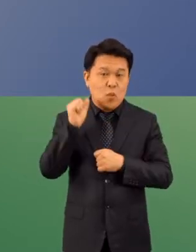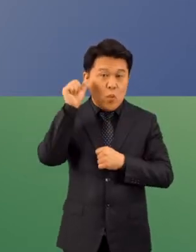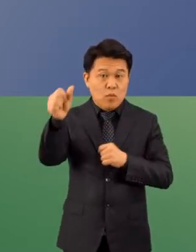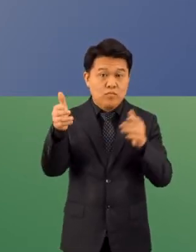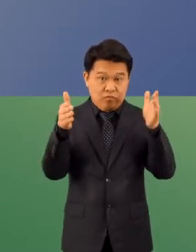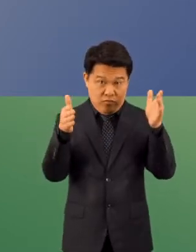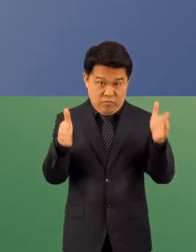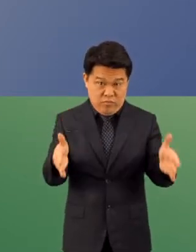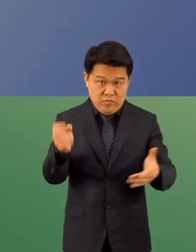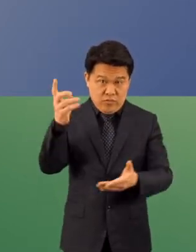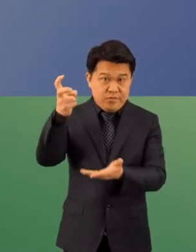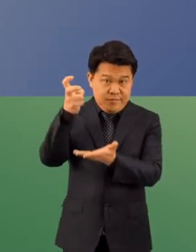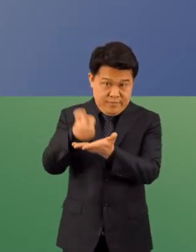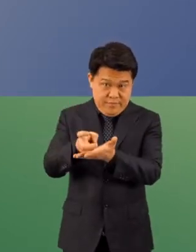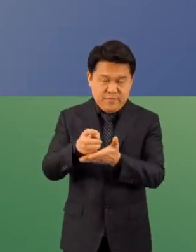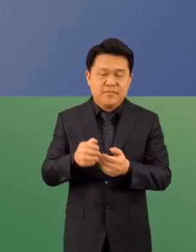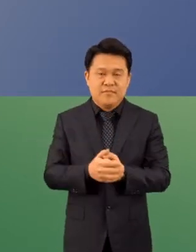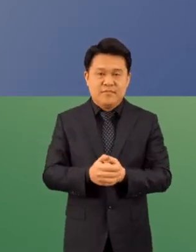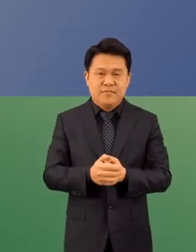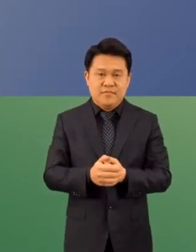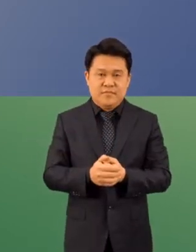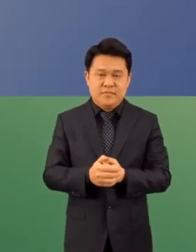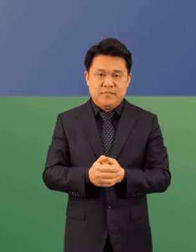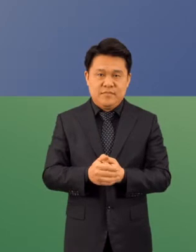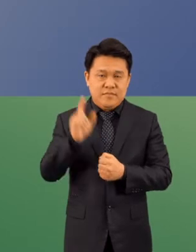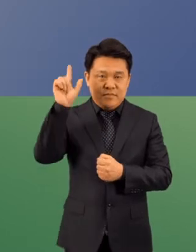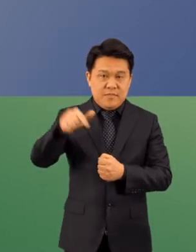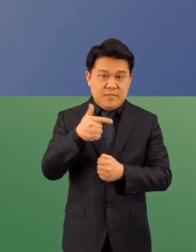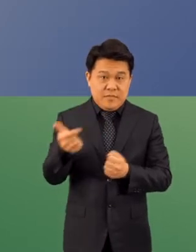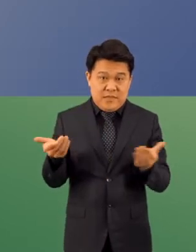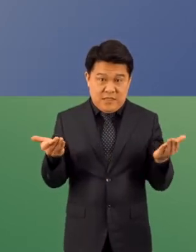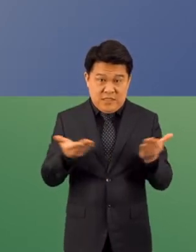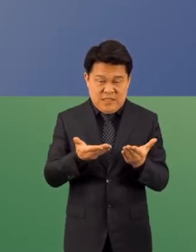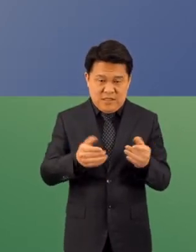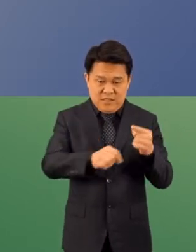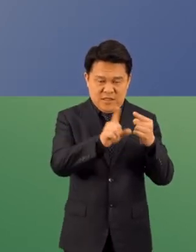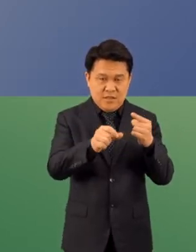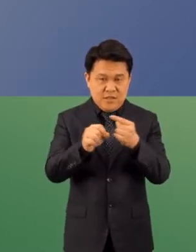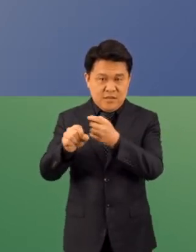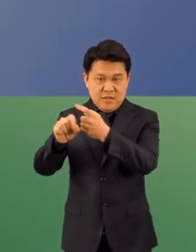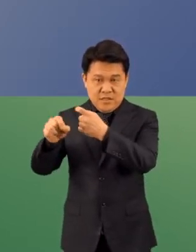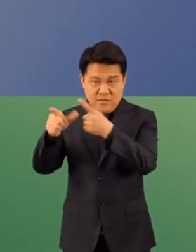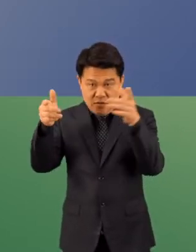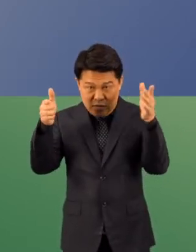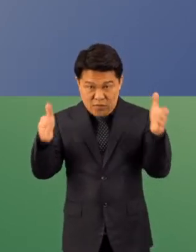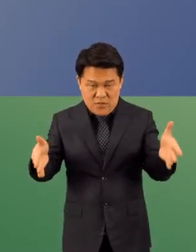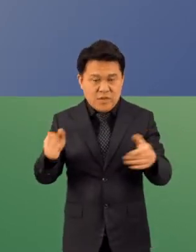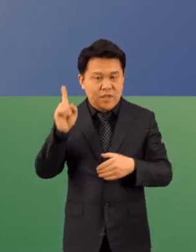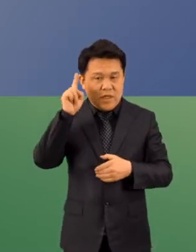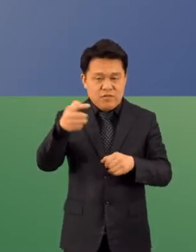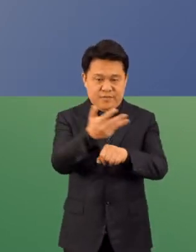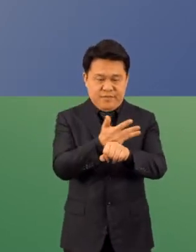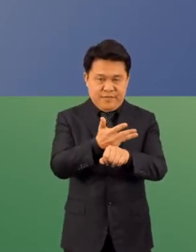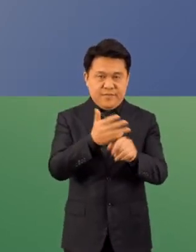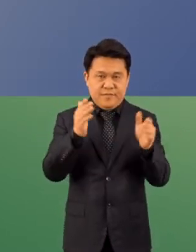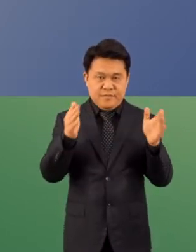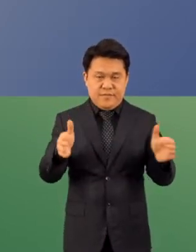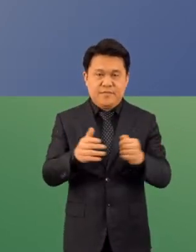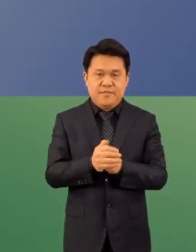주 5일 근무를 원칙으로 합니다. 전일제는 1월부터 11월까지 1일